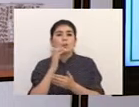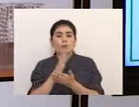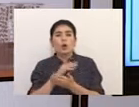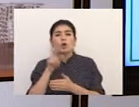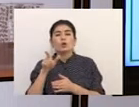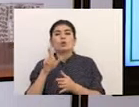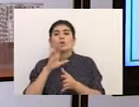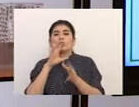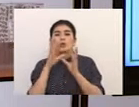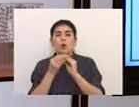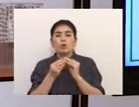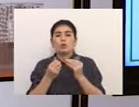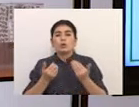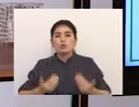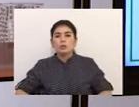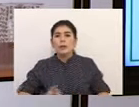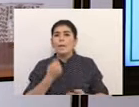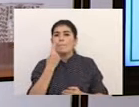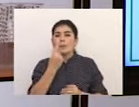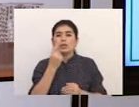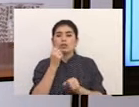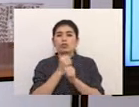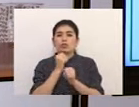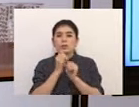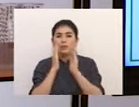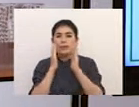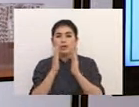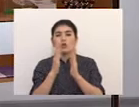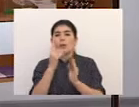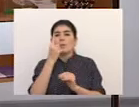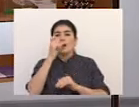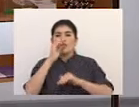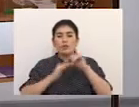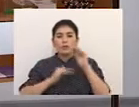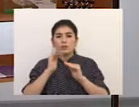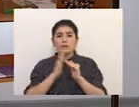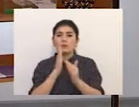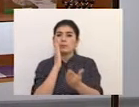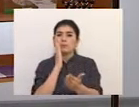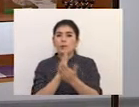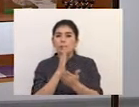ular butun umrlarini faqat bir ishga, biron kasbga bag'ishlagan bo'ladilar.